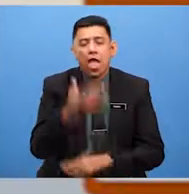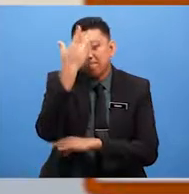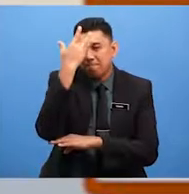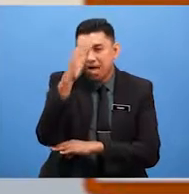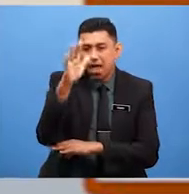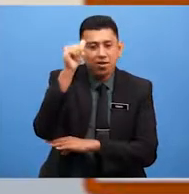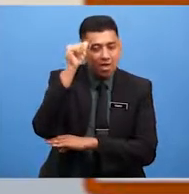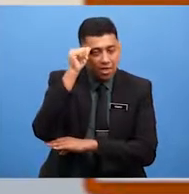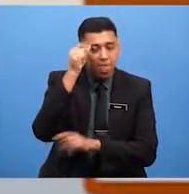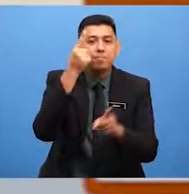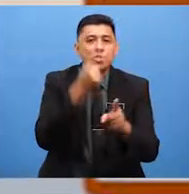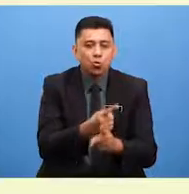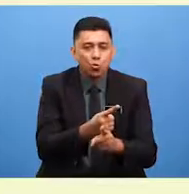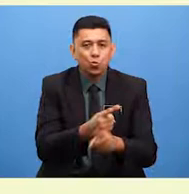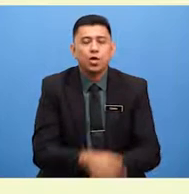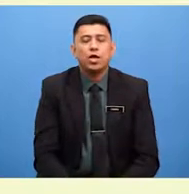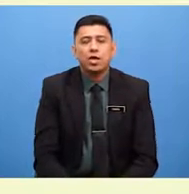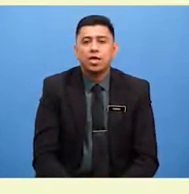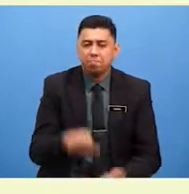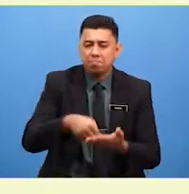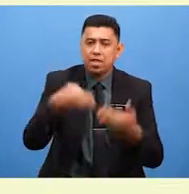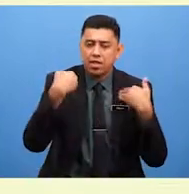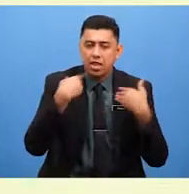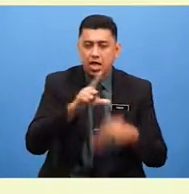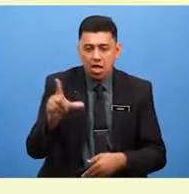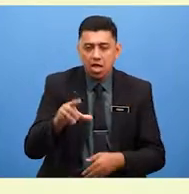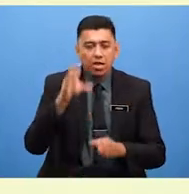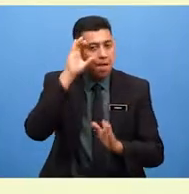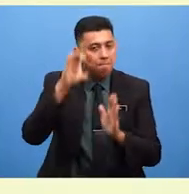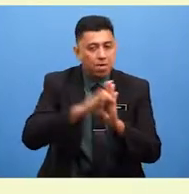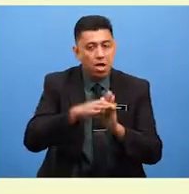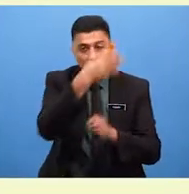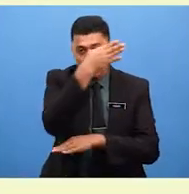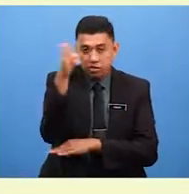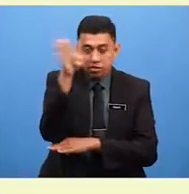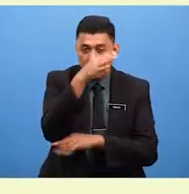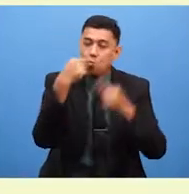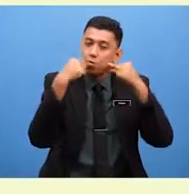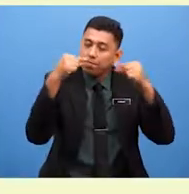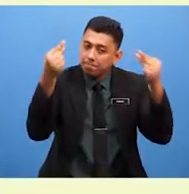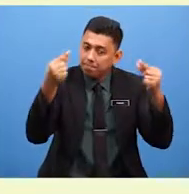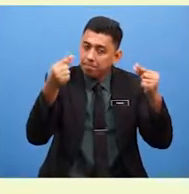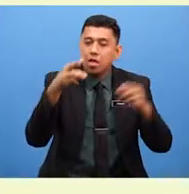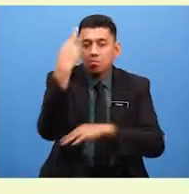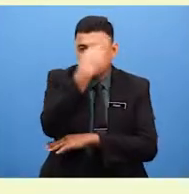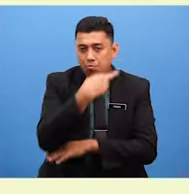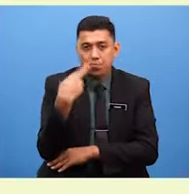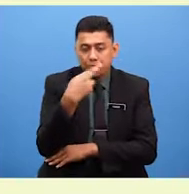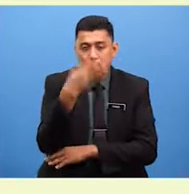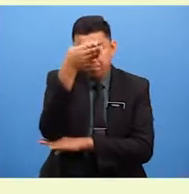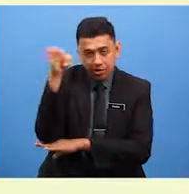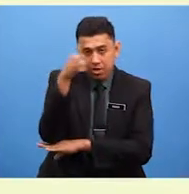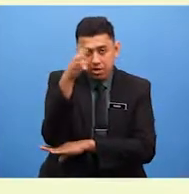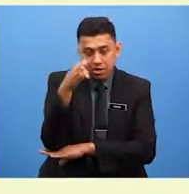Pandai, Alex. Betul. Ini adalah gambar jalur gemilang. Jalur gemilang merupakan